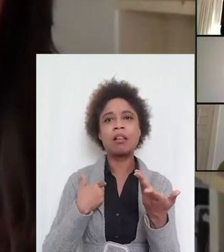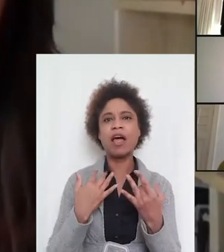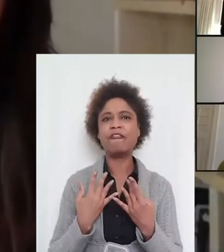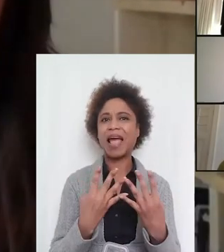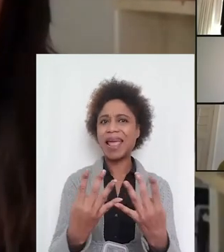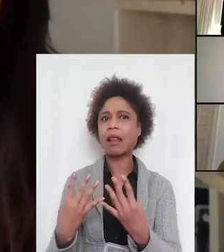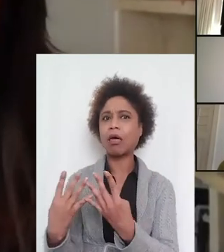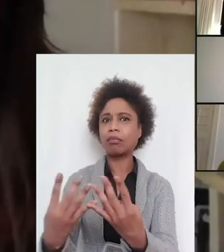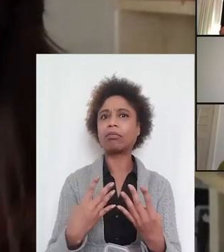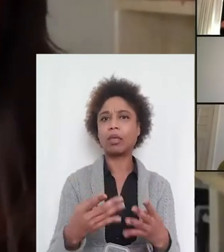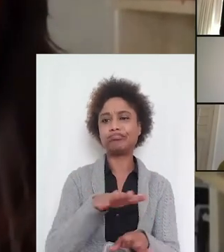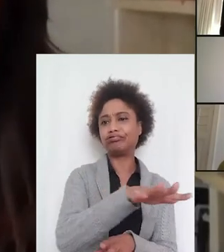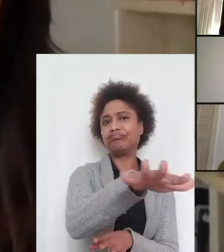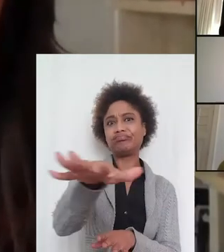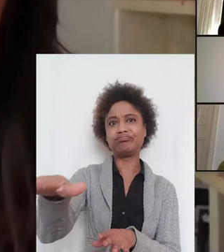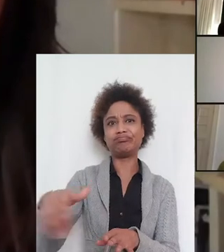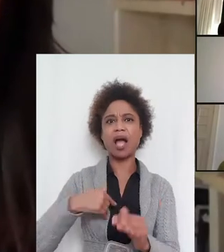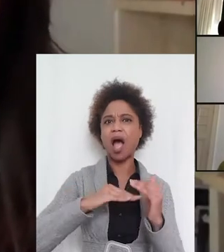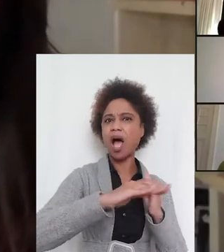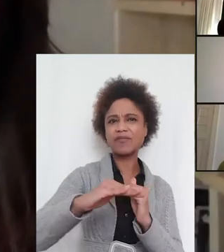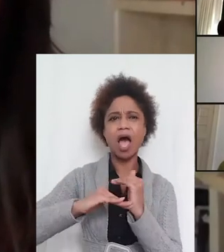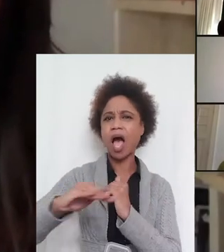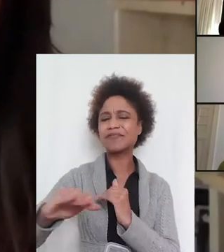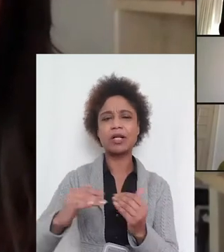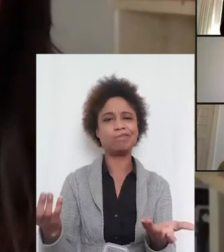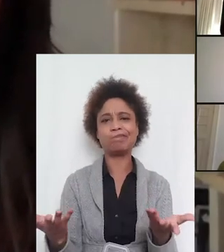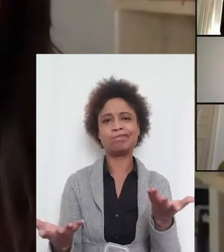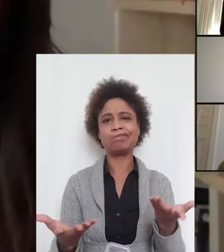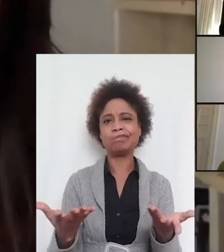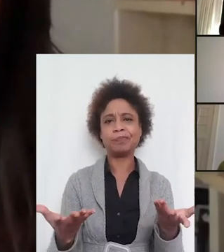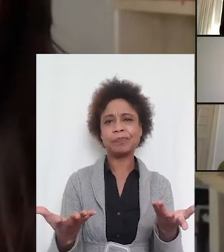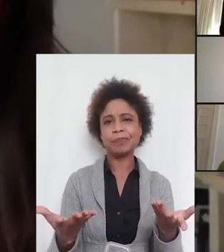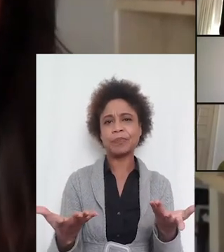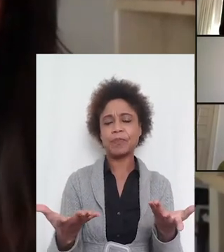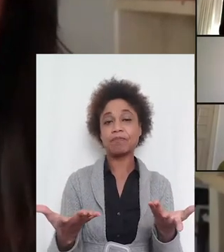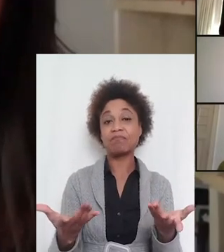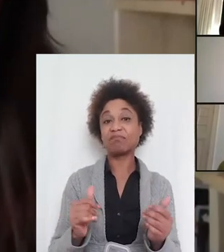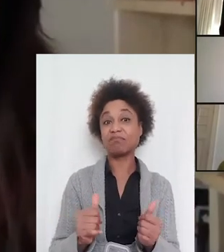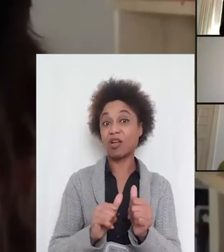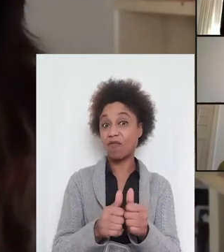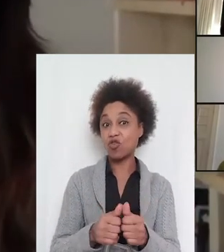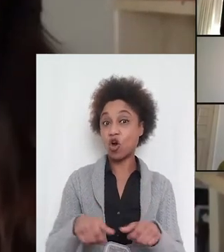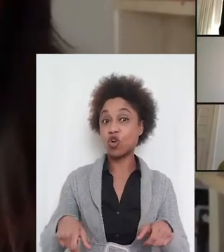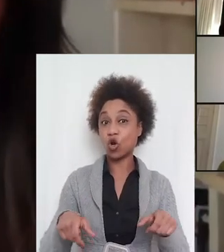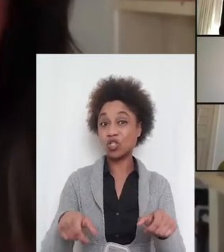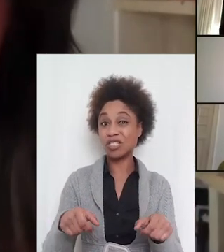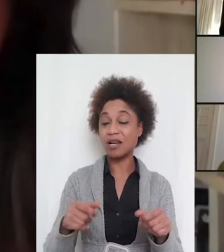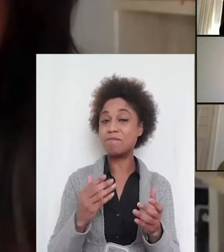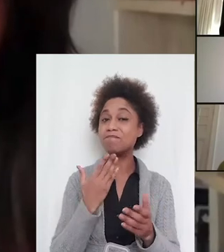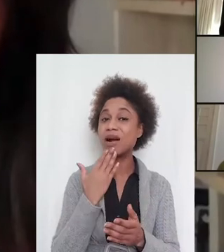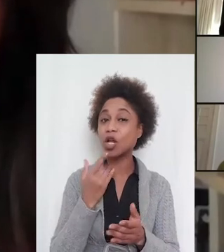En het is moeilijk om het hele weiland te asfalteren, zodat iedereen daar ook, die gebruik maar van de rolstoel, daar makkelijk overheen